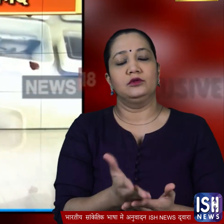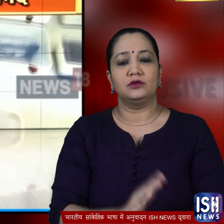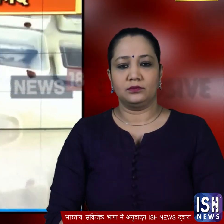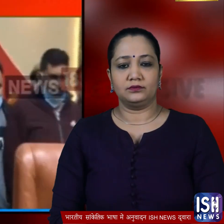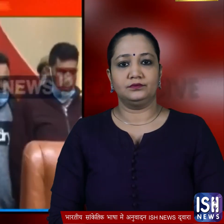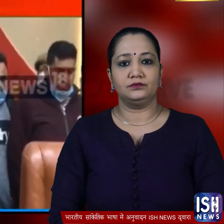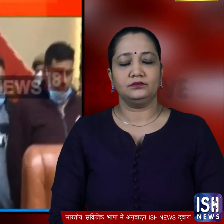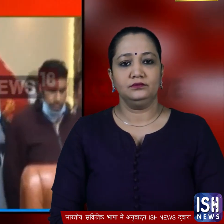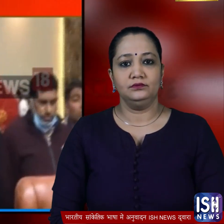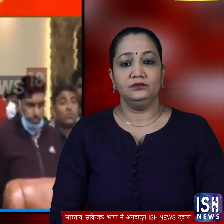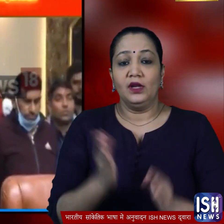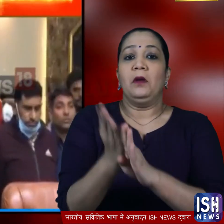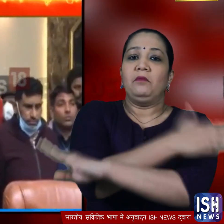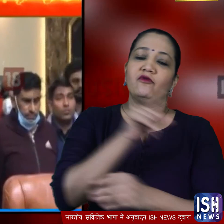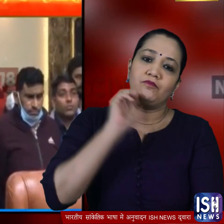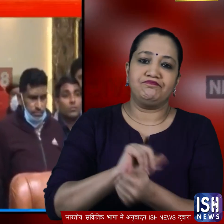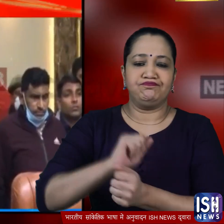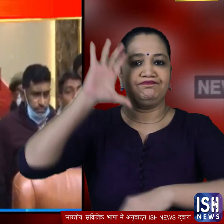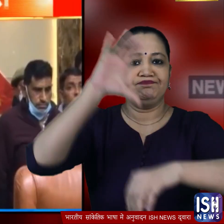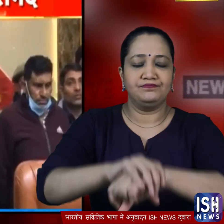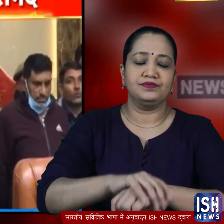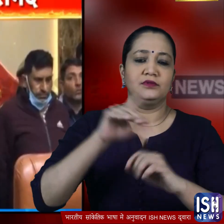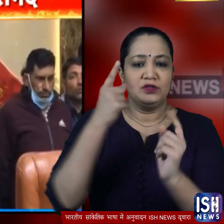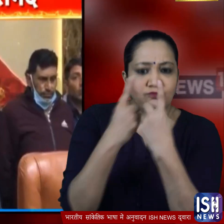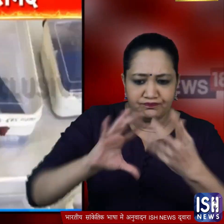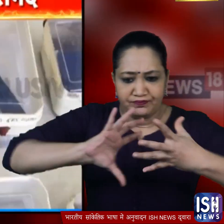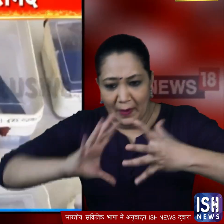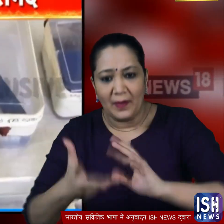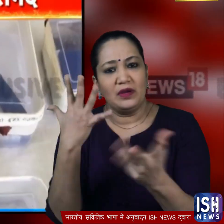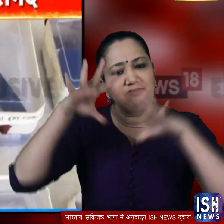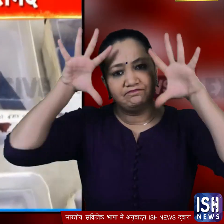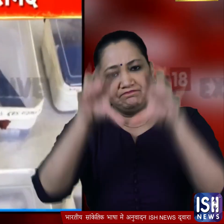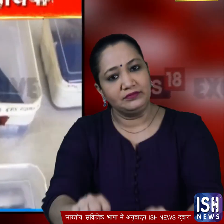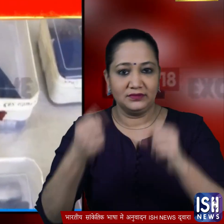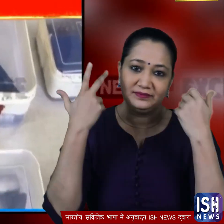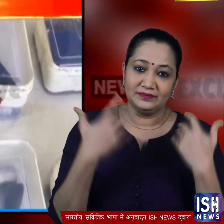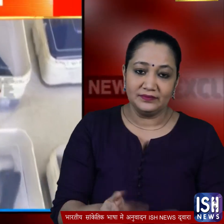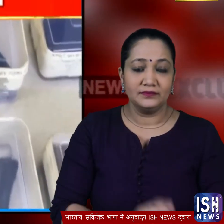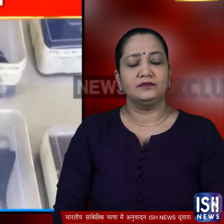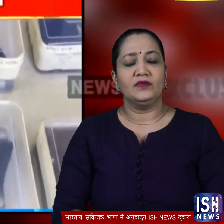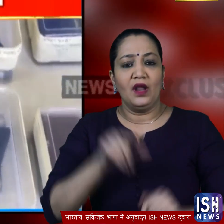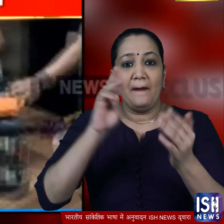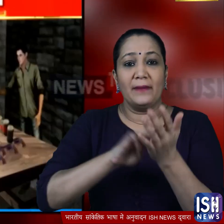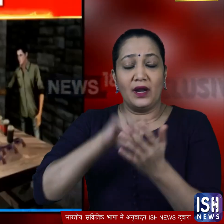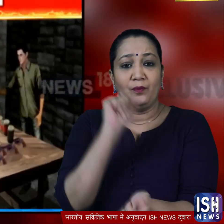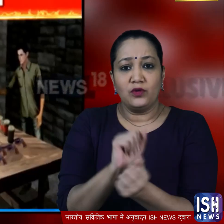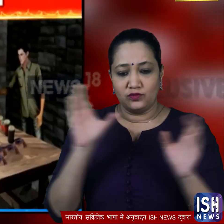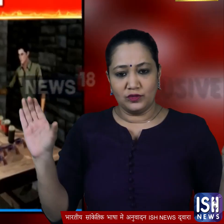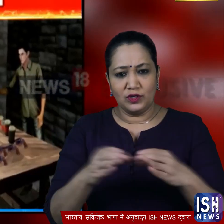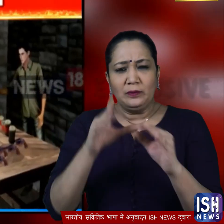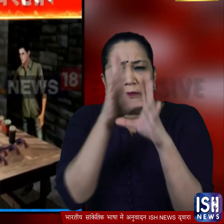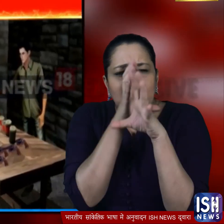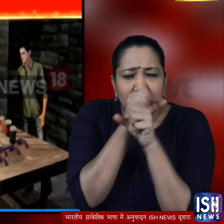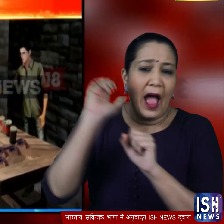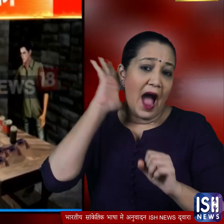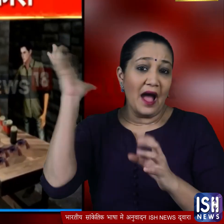थी, लेकिन उससे पहले ही पुलिस ने आरोपियों को अवैध हथियार समेत दबोच लिया। बताया गया कि इसके लिए मेरठ पुलिस की एक